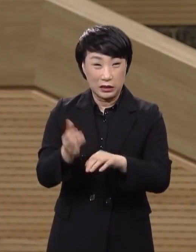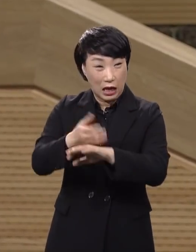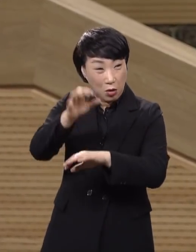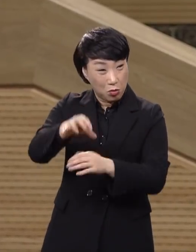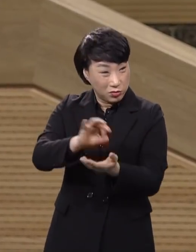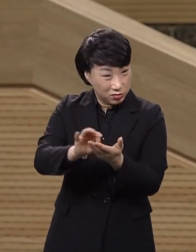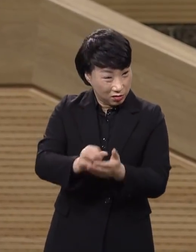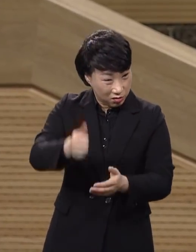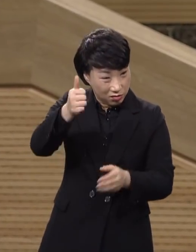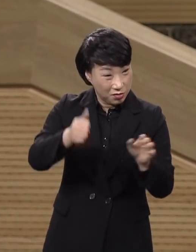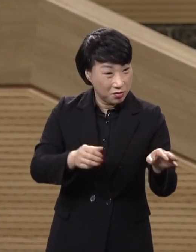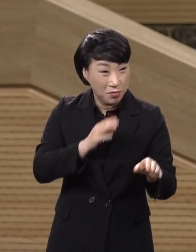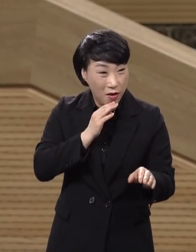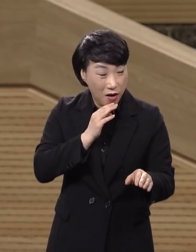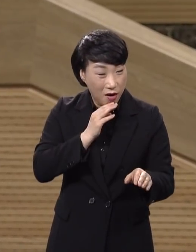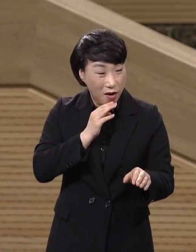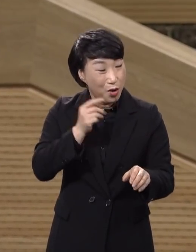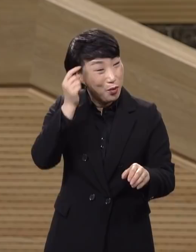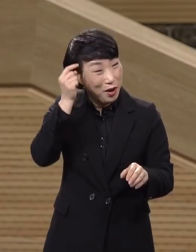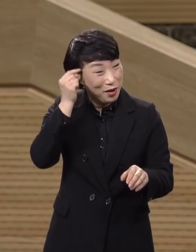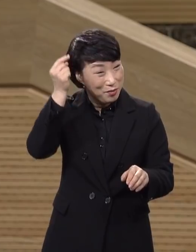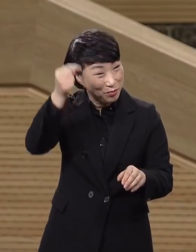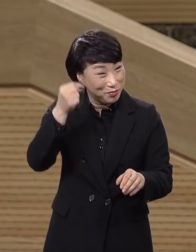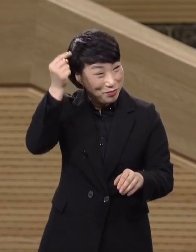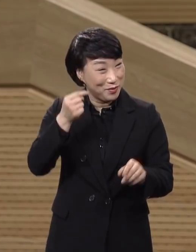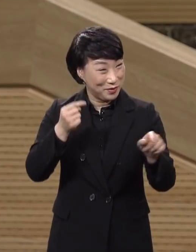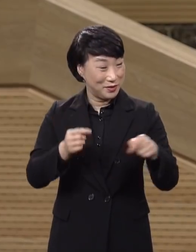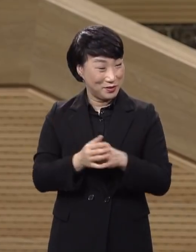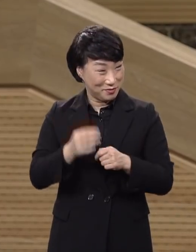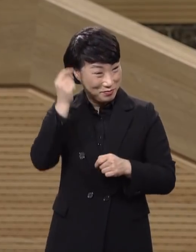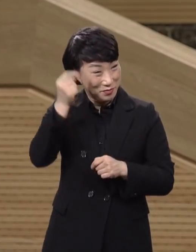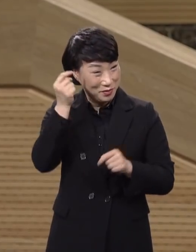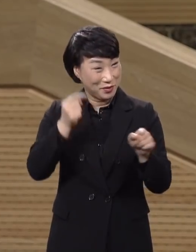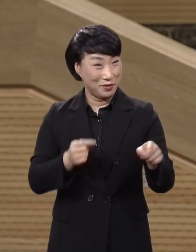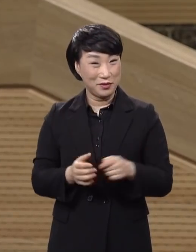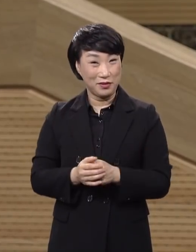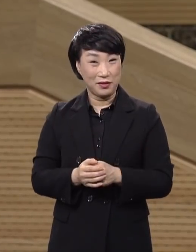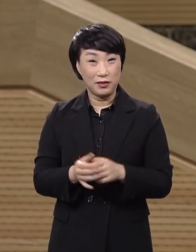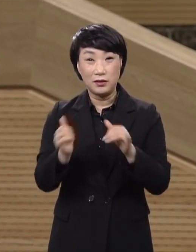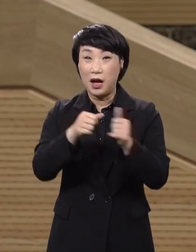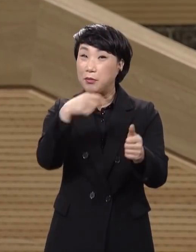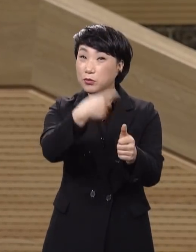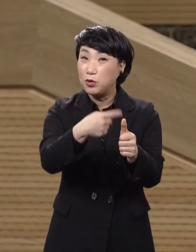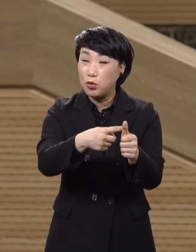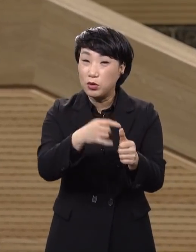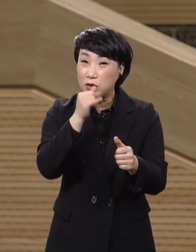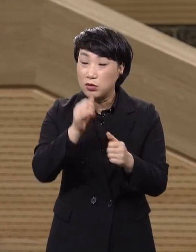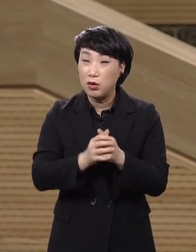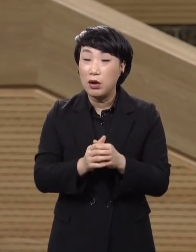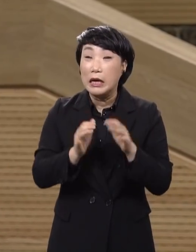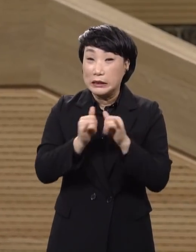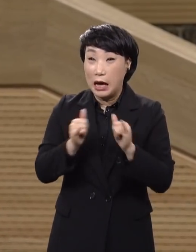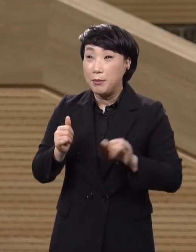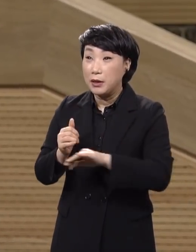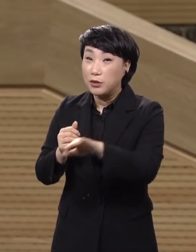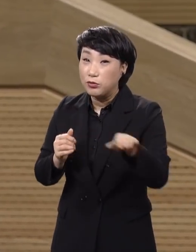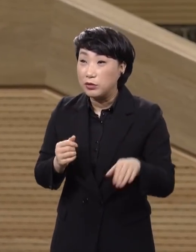데 쓰지. 아니 저게 뭔 짓이야. 미쳐도 도대체 정신병자지. 사람의